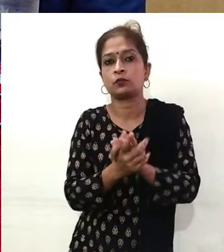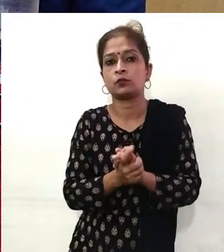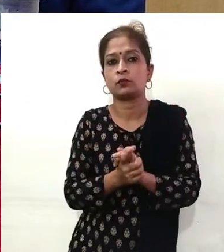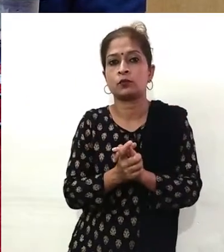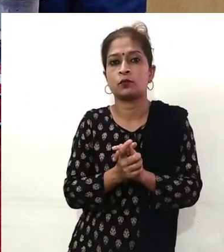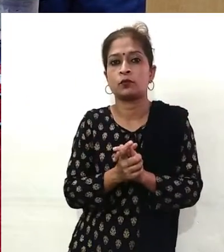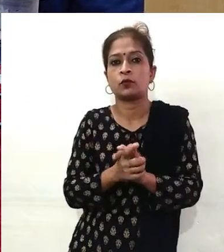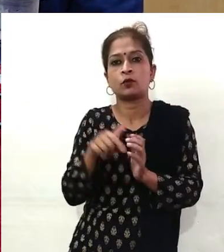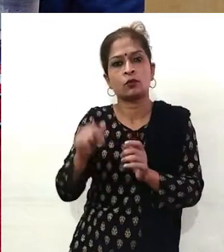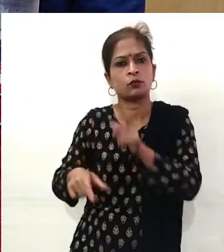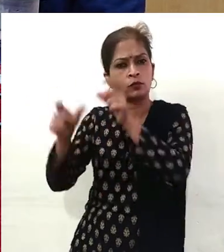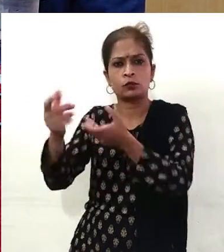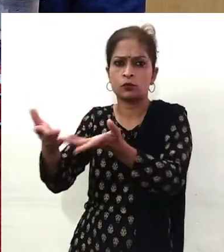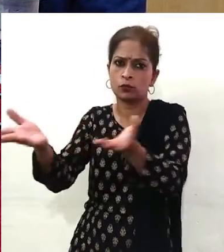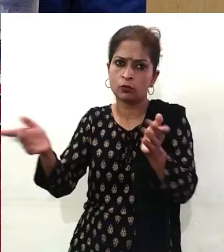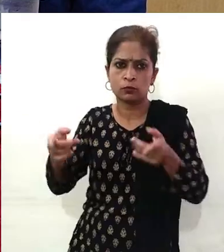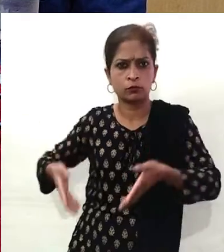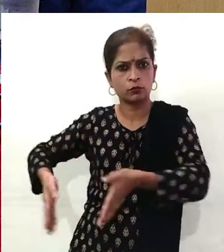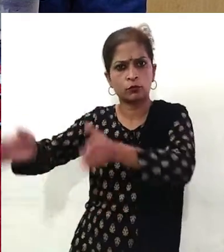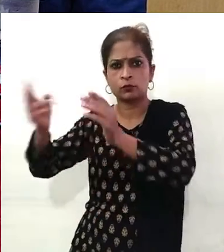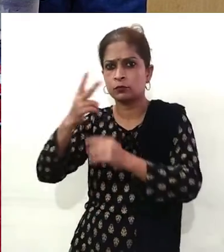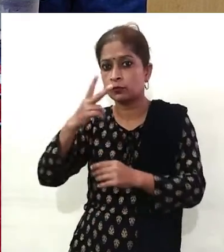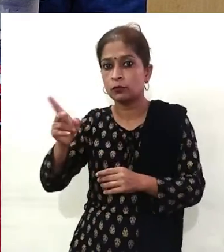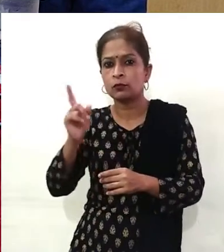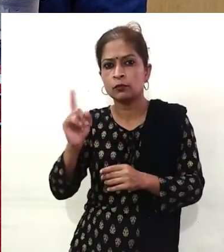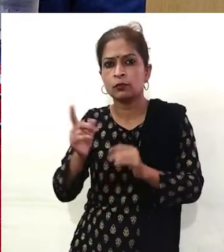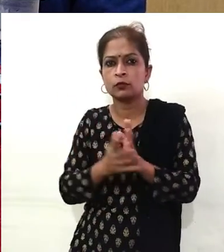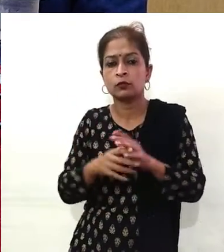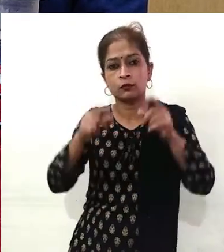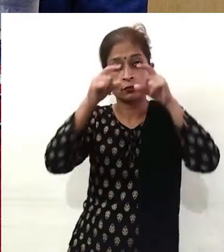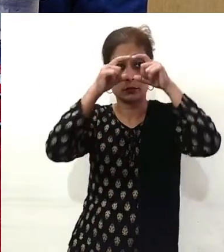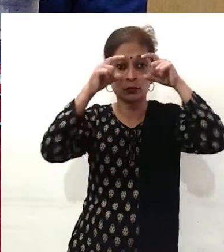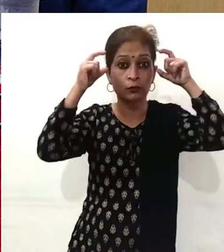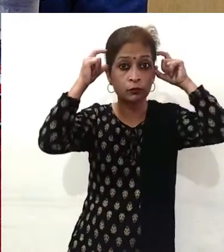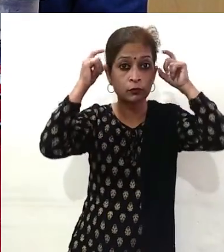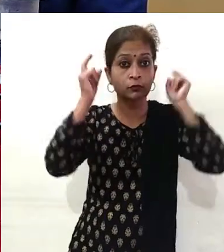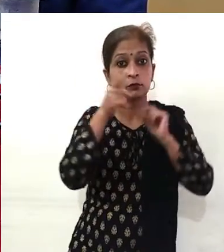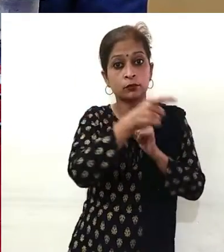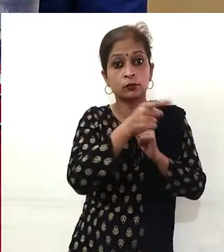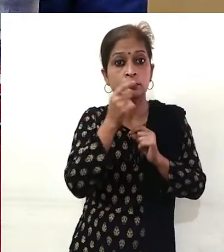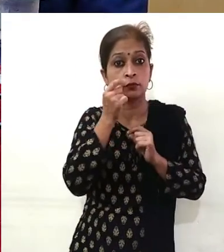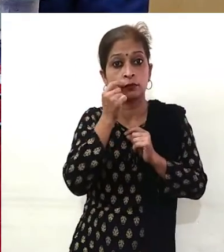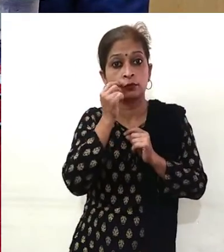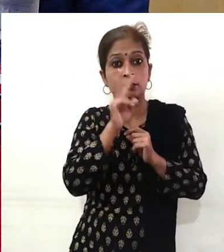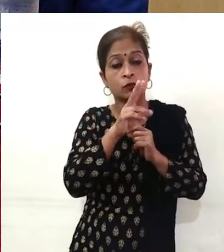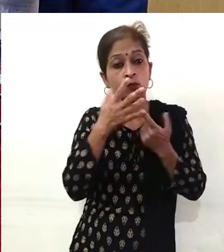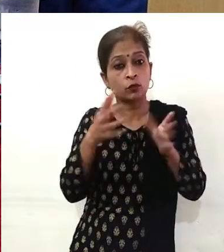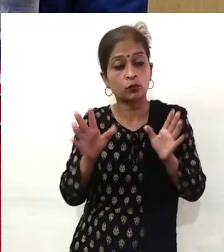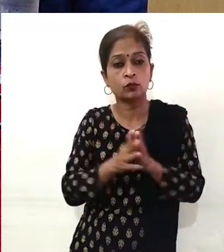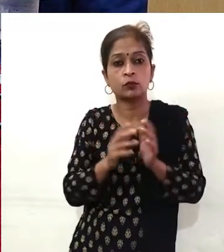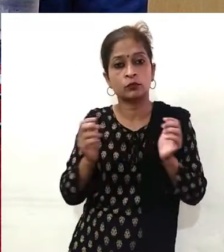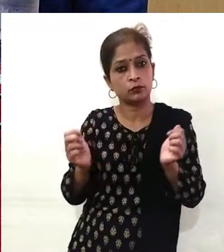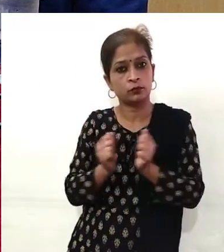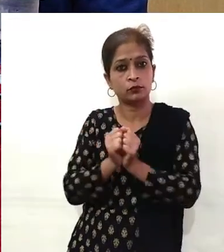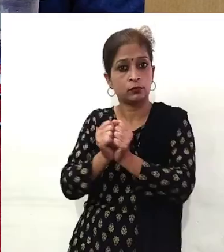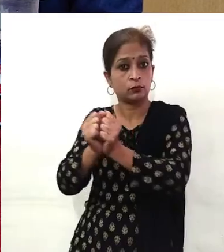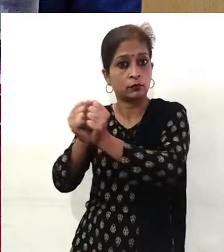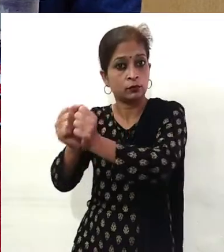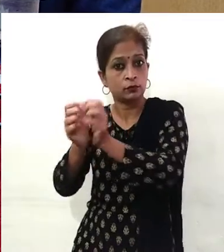थे कि बाकी के लोग रास्ता देख लें। जी। तो आंखों में पट्टी बांध दी गई और उसे ले जाया